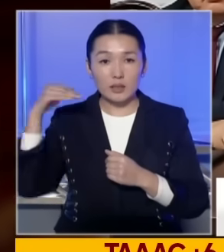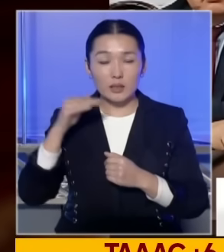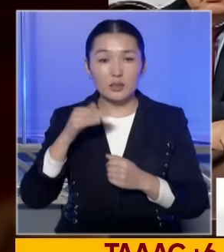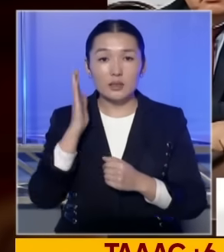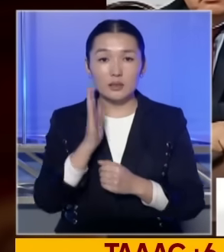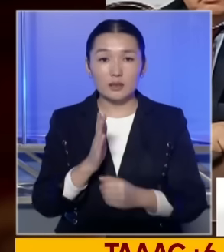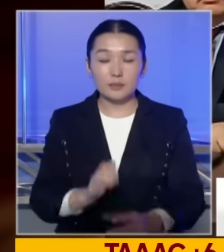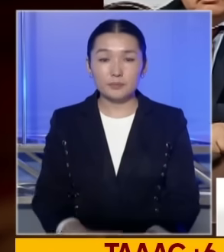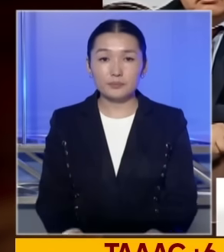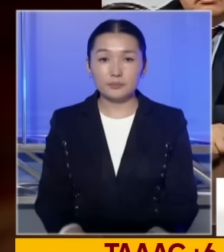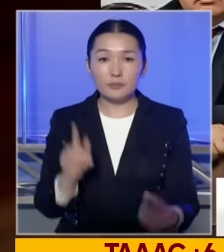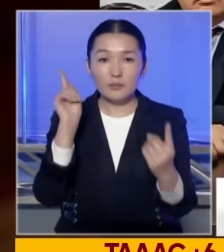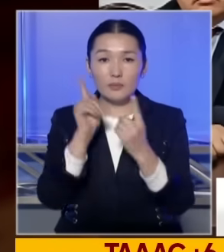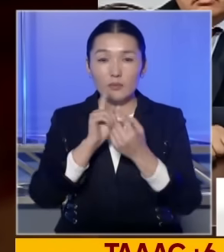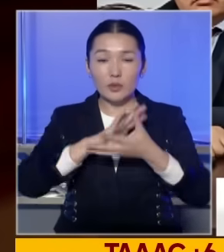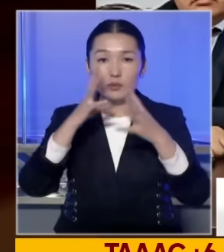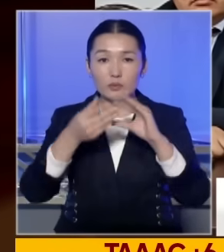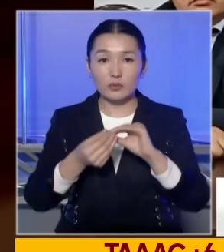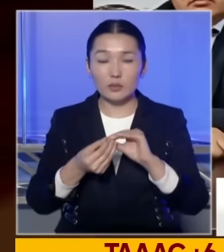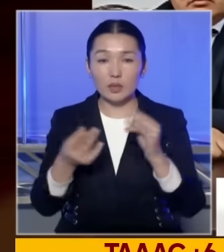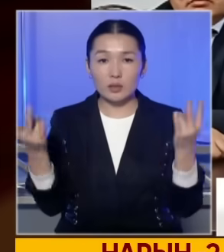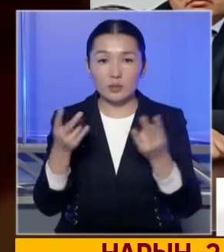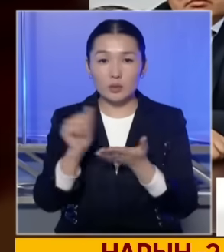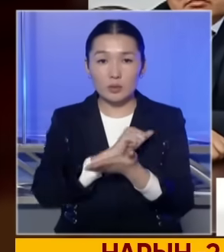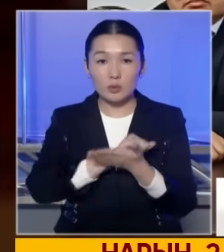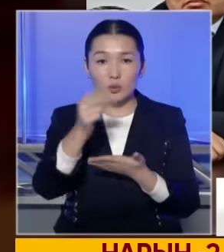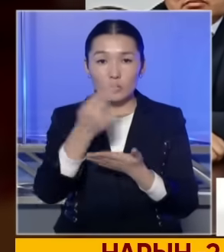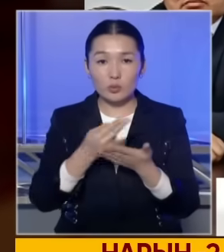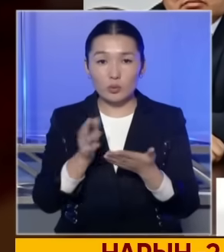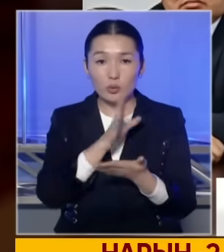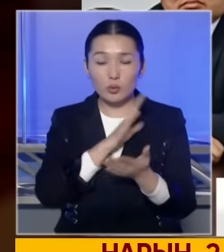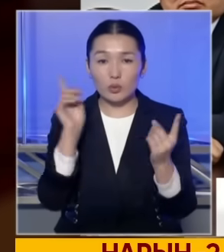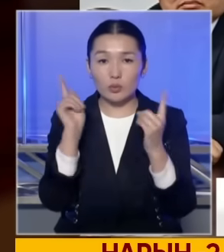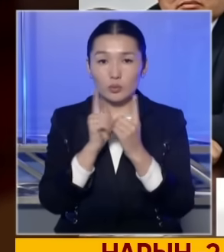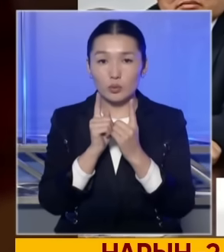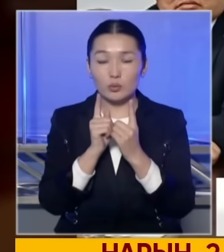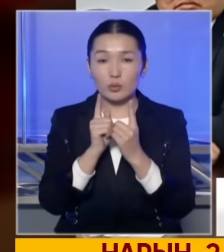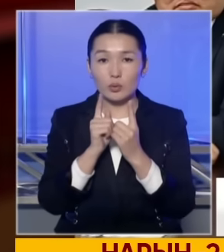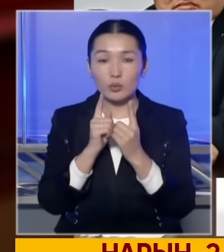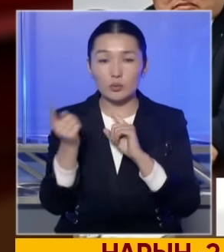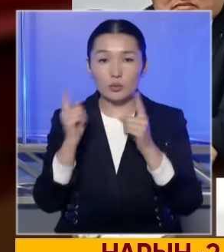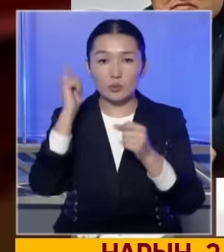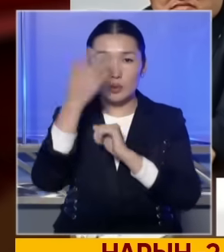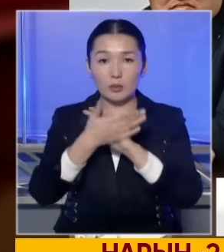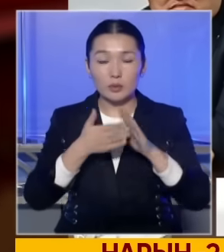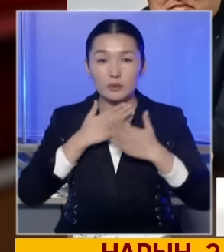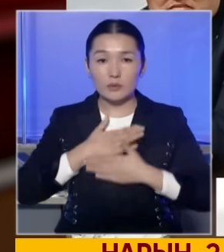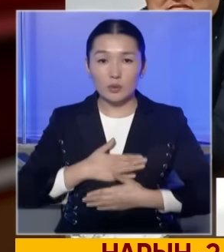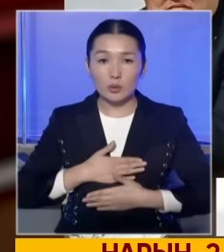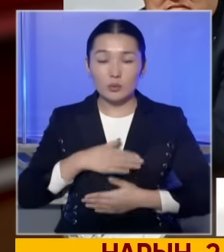өтөт. Жолугушуунун жыйынтыгында тиешелүү протоколго кол коюлду, жолугушуу өз ара түшүнүшү жана достук